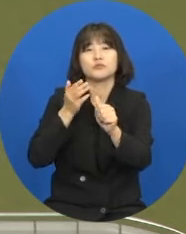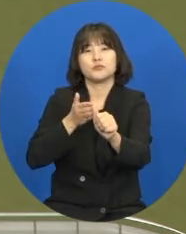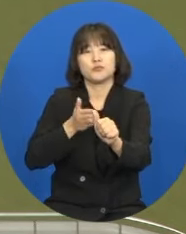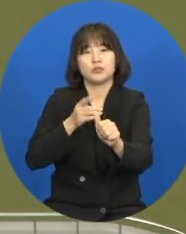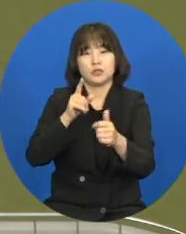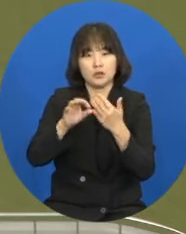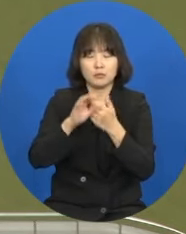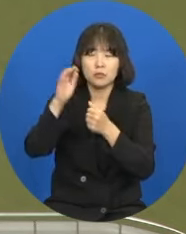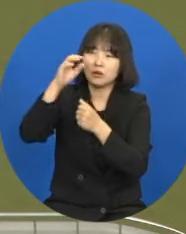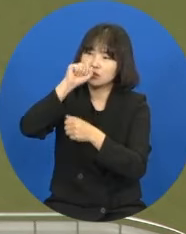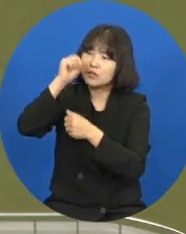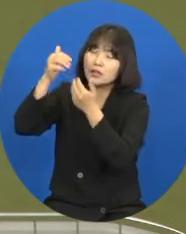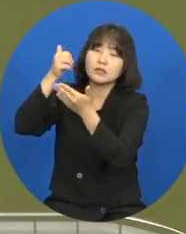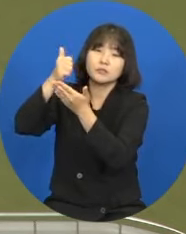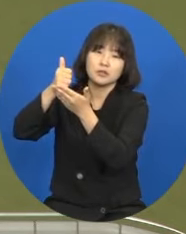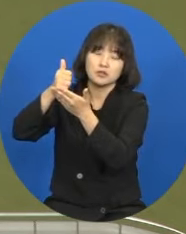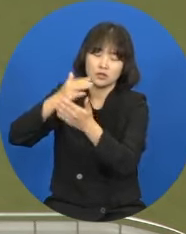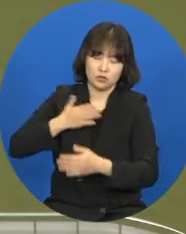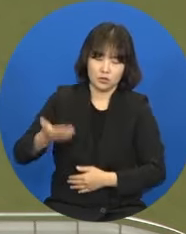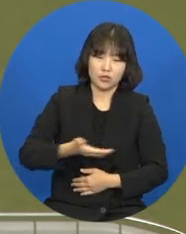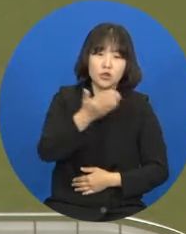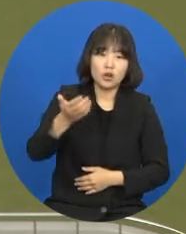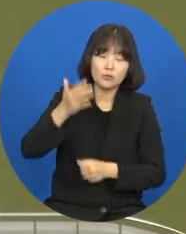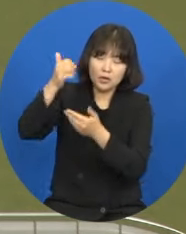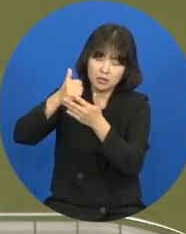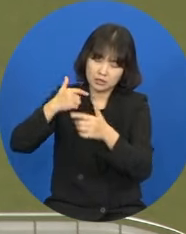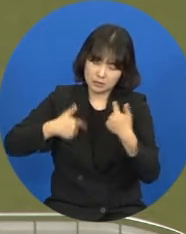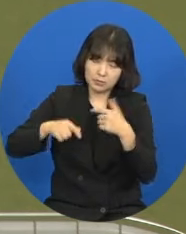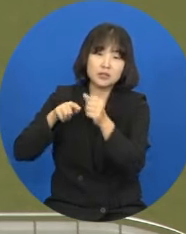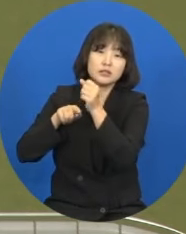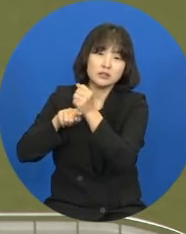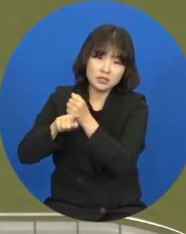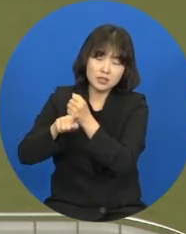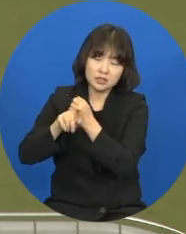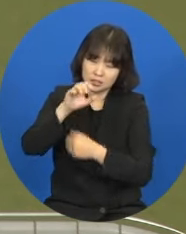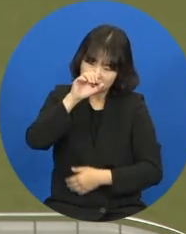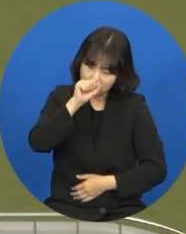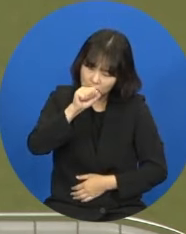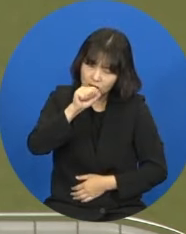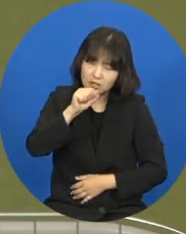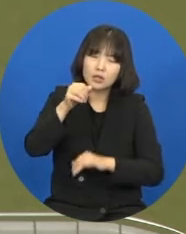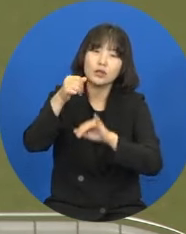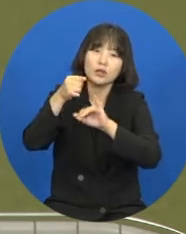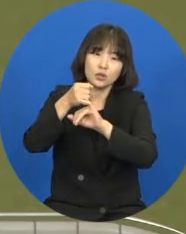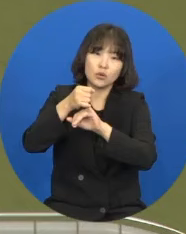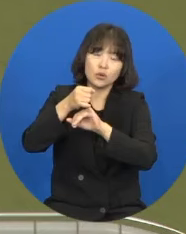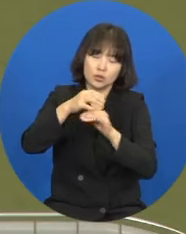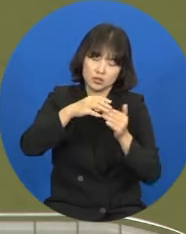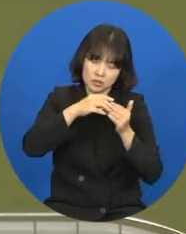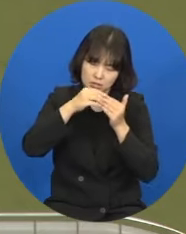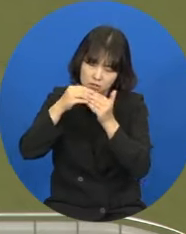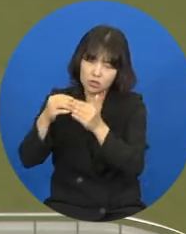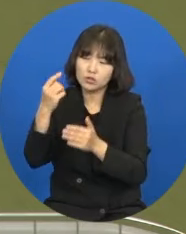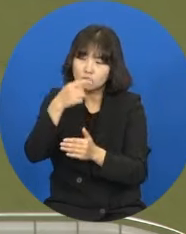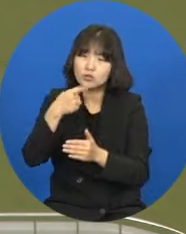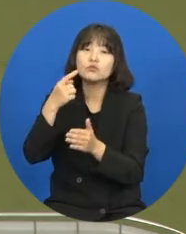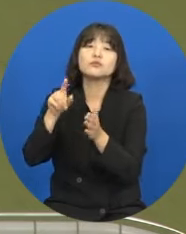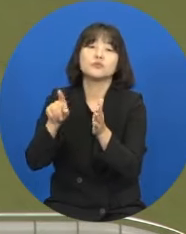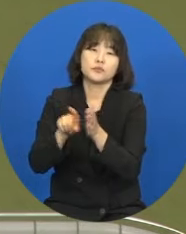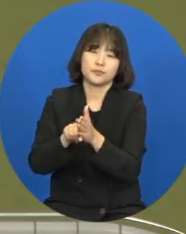선하신 그 하나님께서 저와 여러분을 하나님이 기뻐하신 뜻으로 선하게 반드시 인도하실 줄로